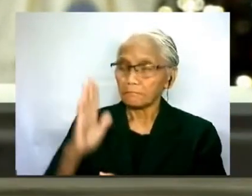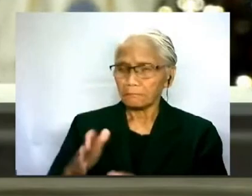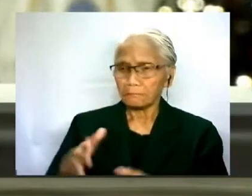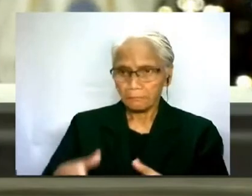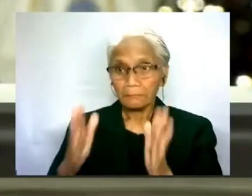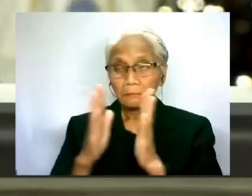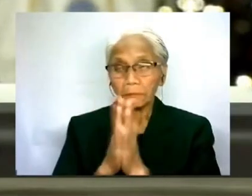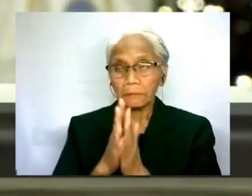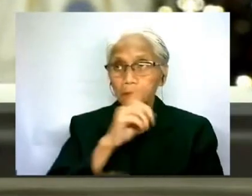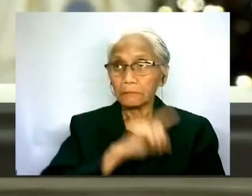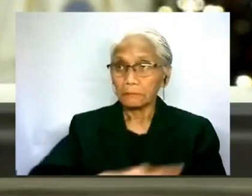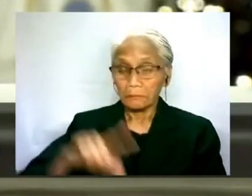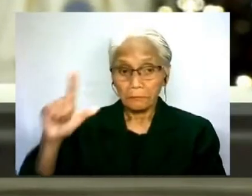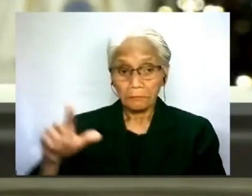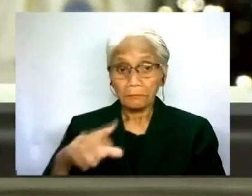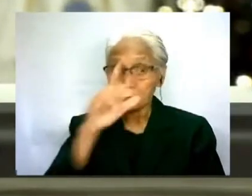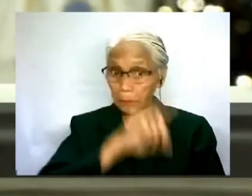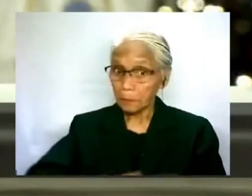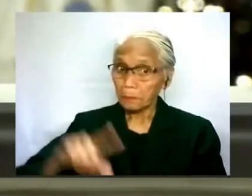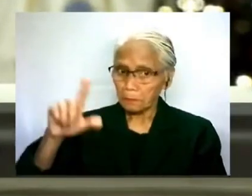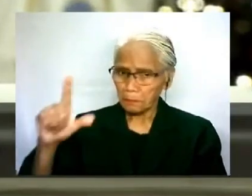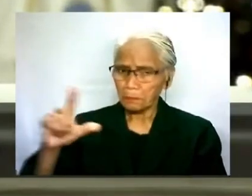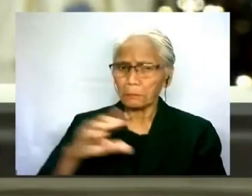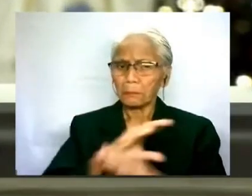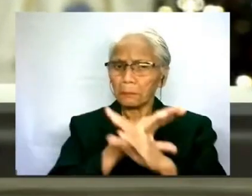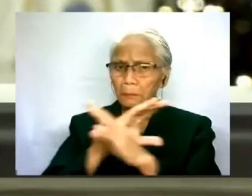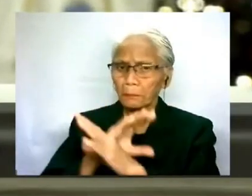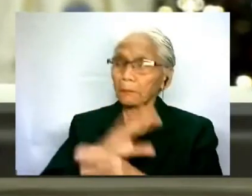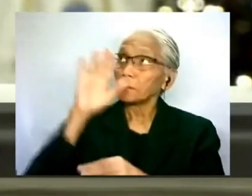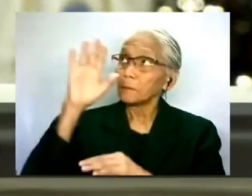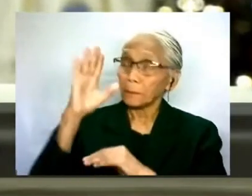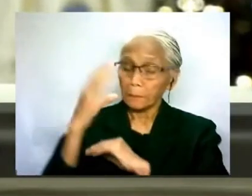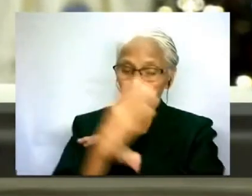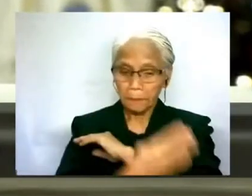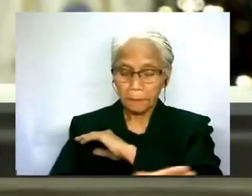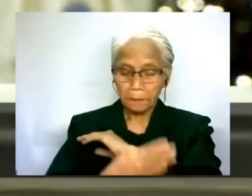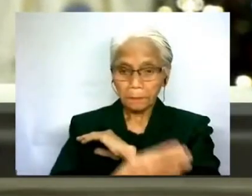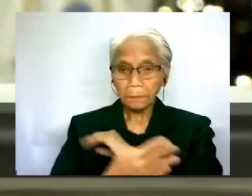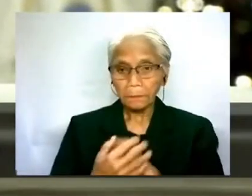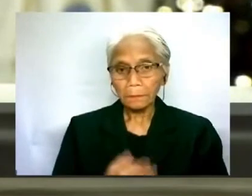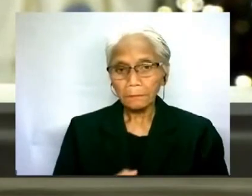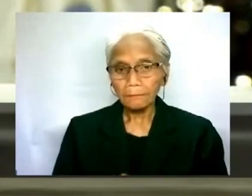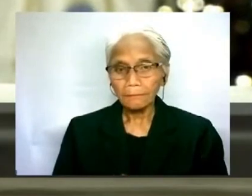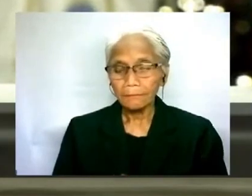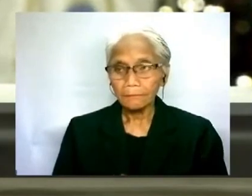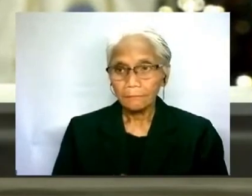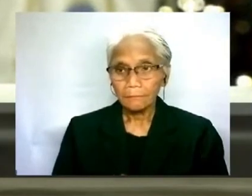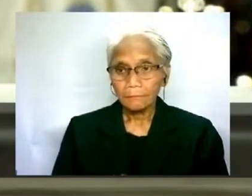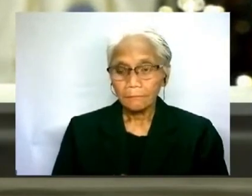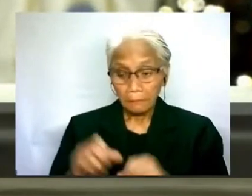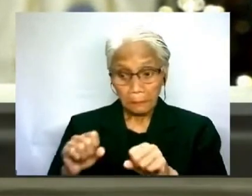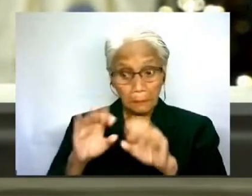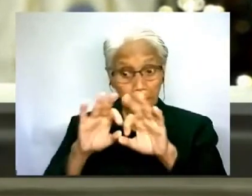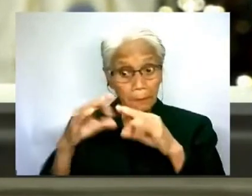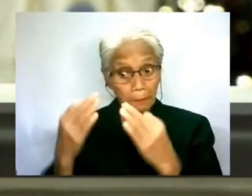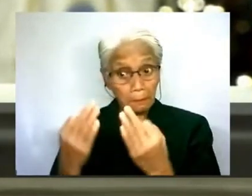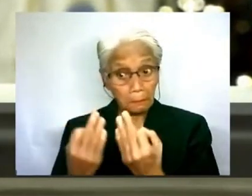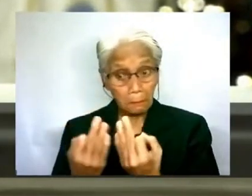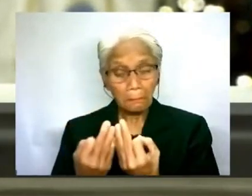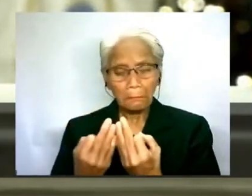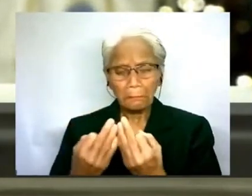Panginoon. Panginoon, kupkupin mo ang iyong bayan. Upang ang mga pamilyang nag-alitan